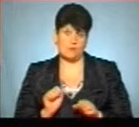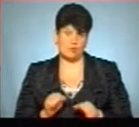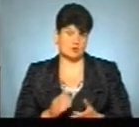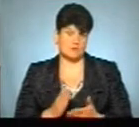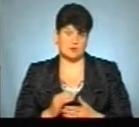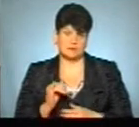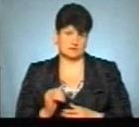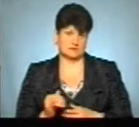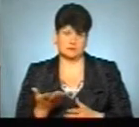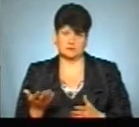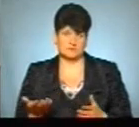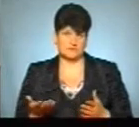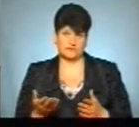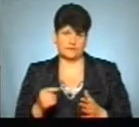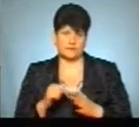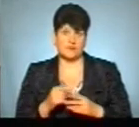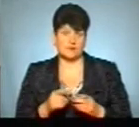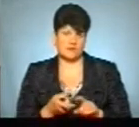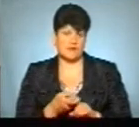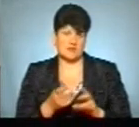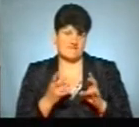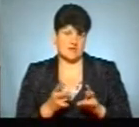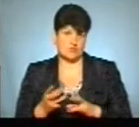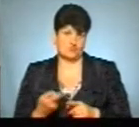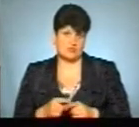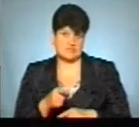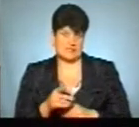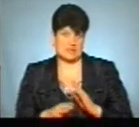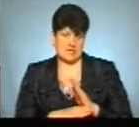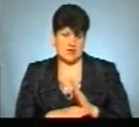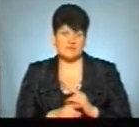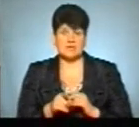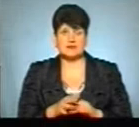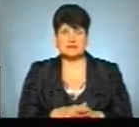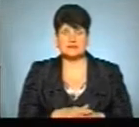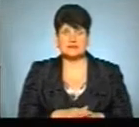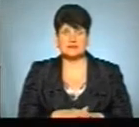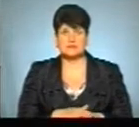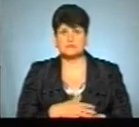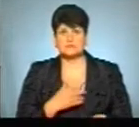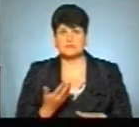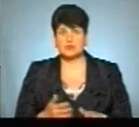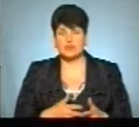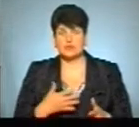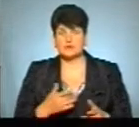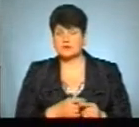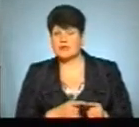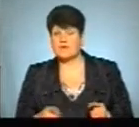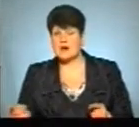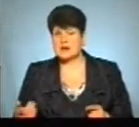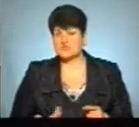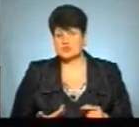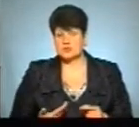негативи, ось пов'язані з аварійністю цих дерев. Їх тривалість життя, як правило, продовжується після